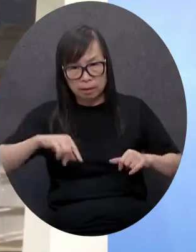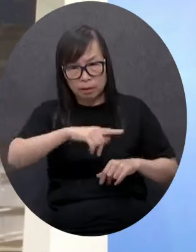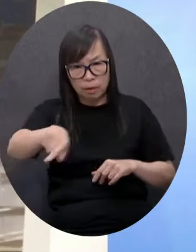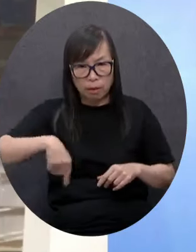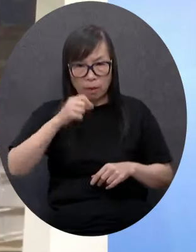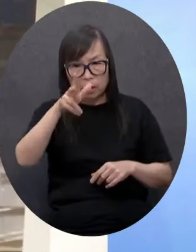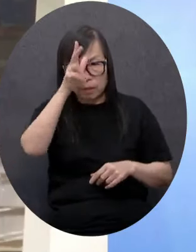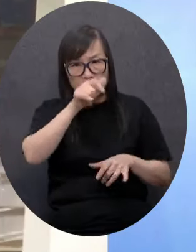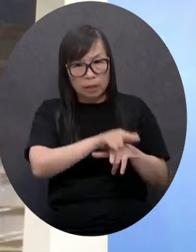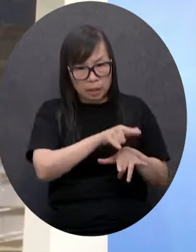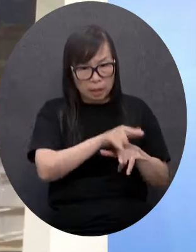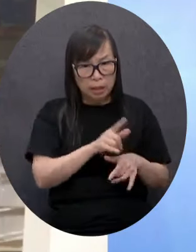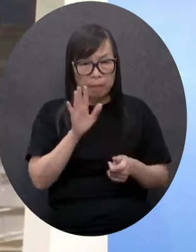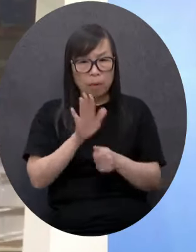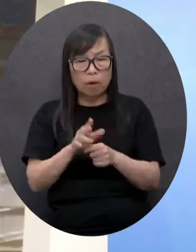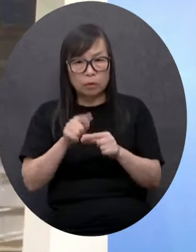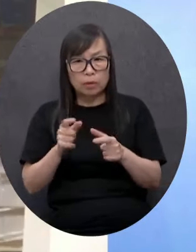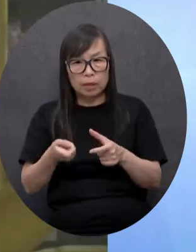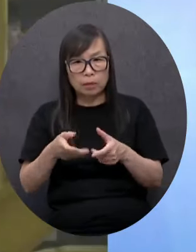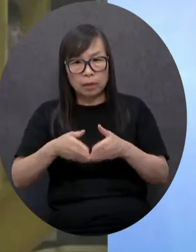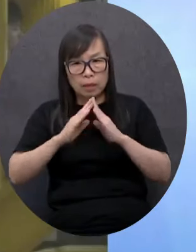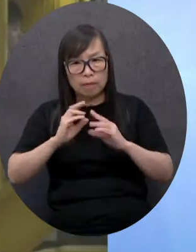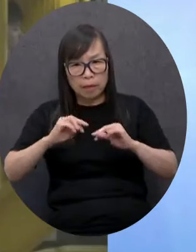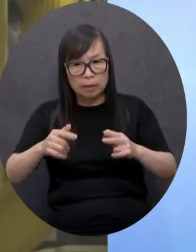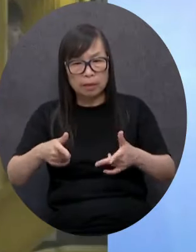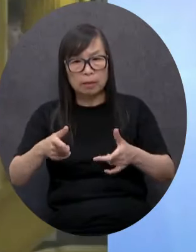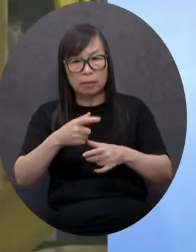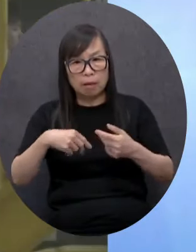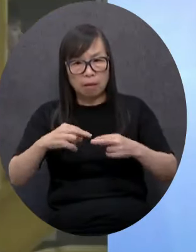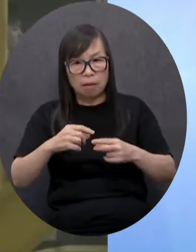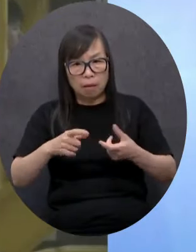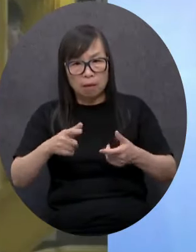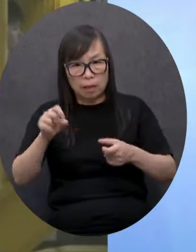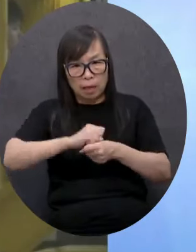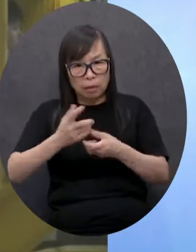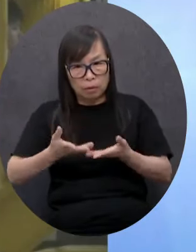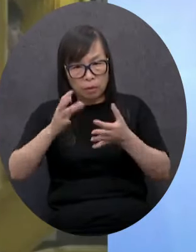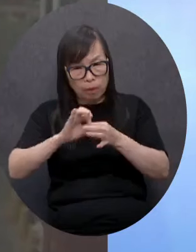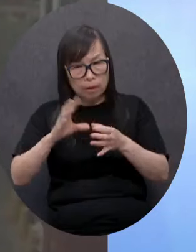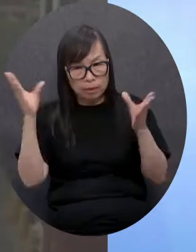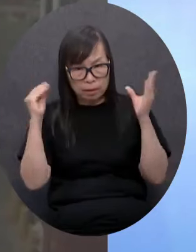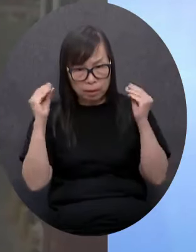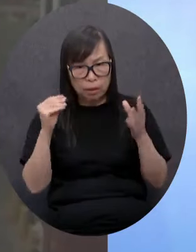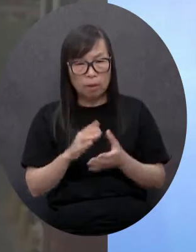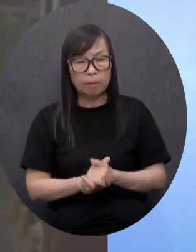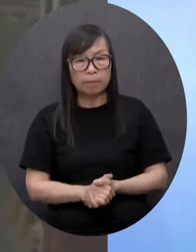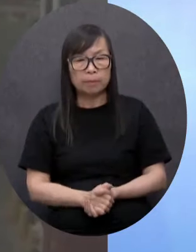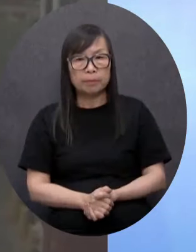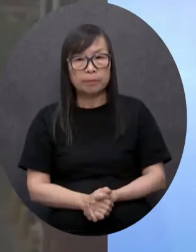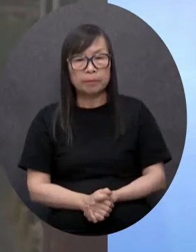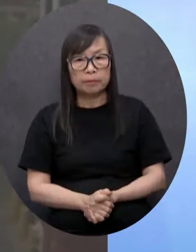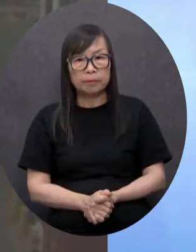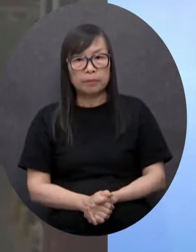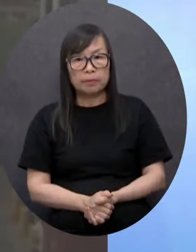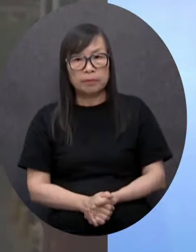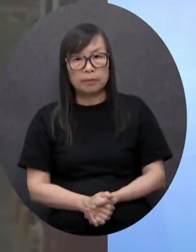政府有基金協助中小企發展電商，亦會加強向他們提供相關資訊。香港電台記者梁嘉